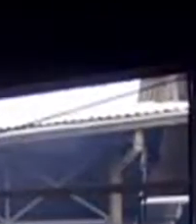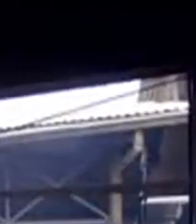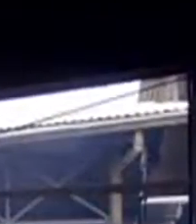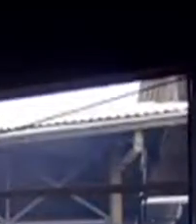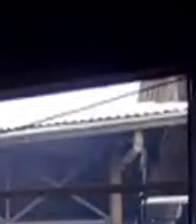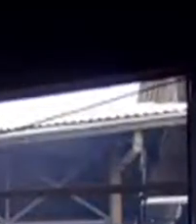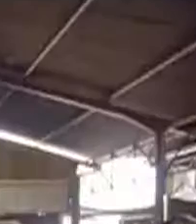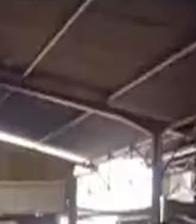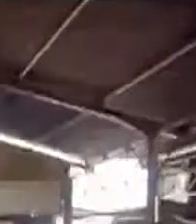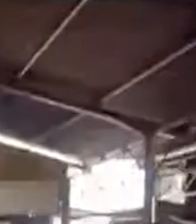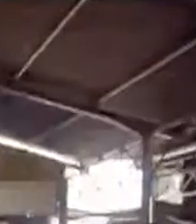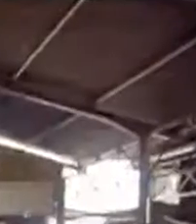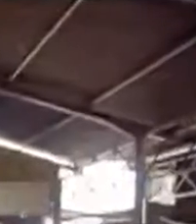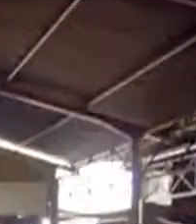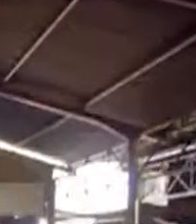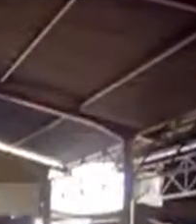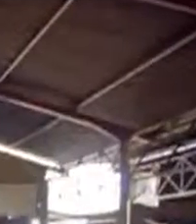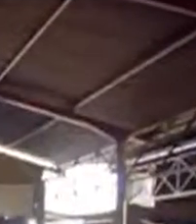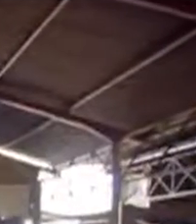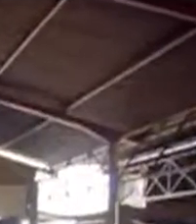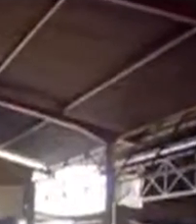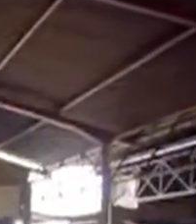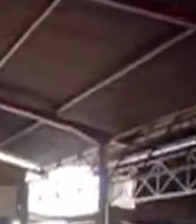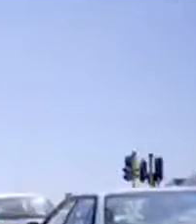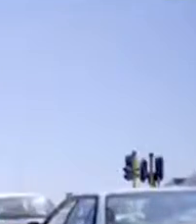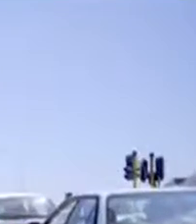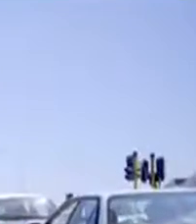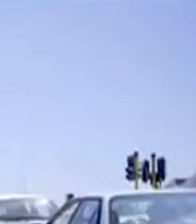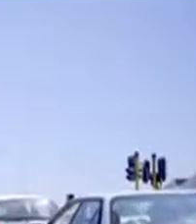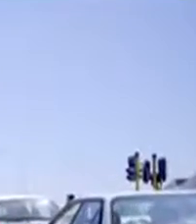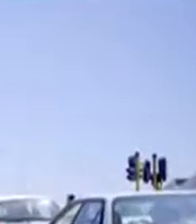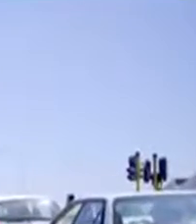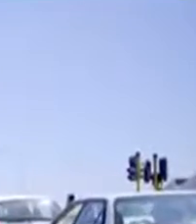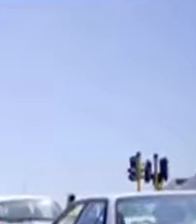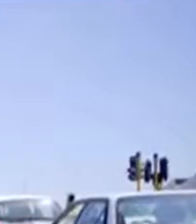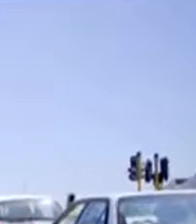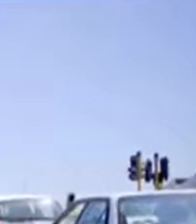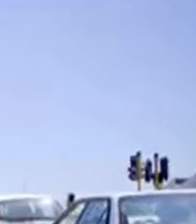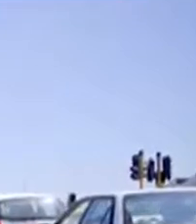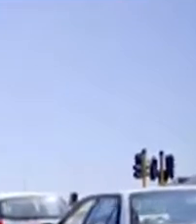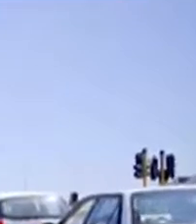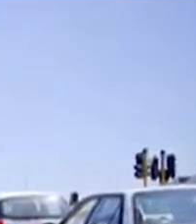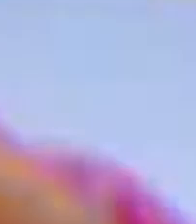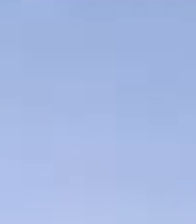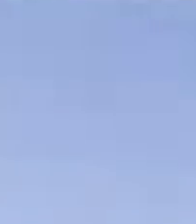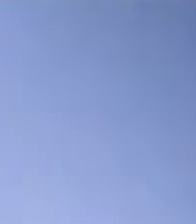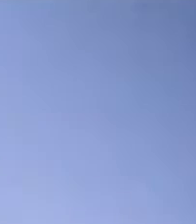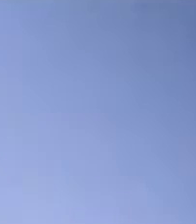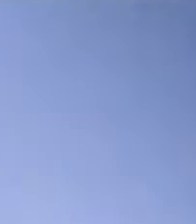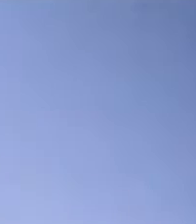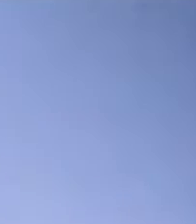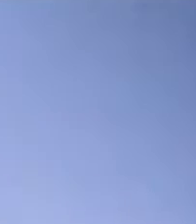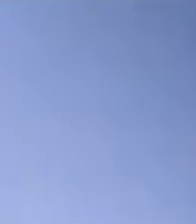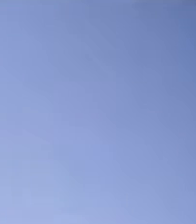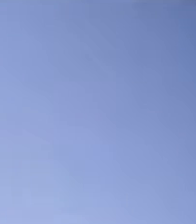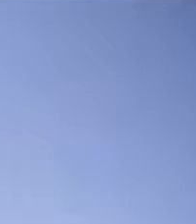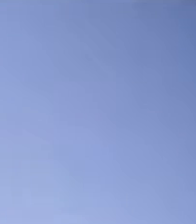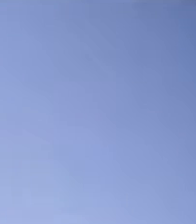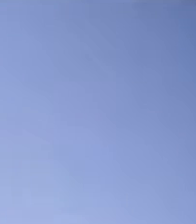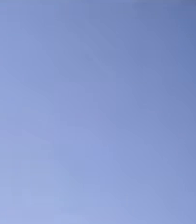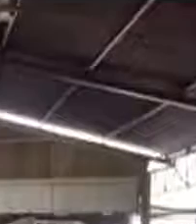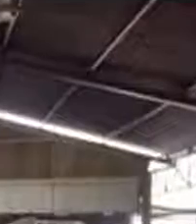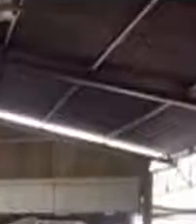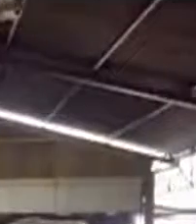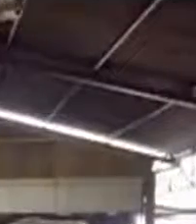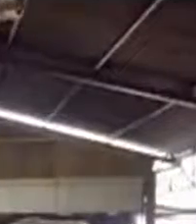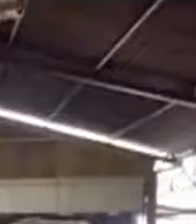Unapinga cha Mungu ningeni kusumina manoga peleka kuchongira nani wedeni Oshimosha kukuta